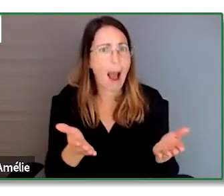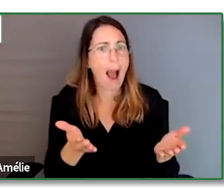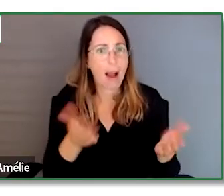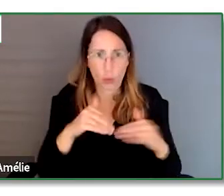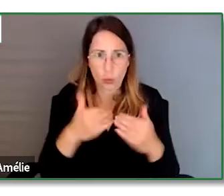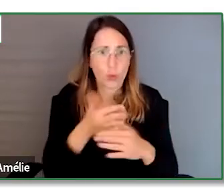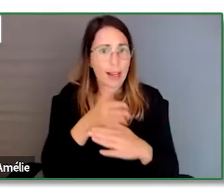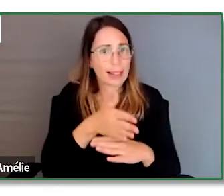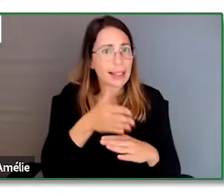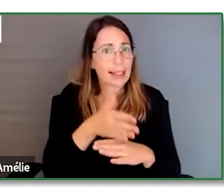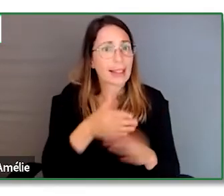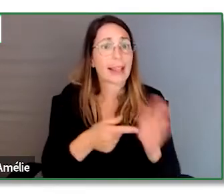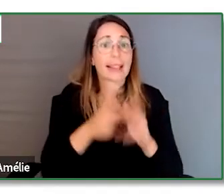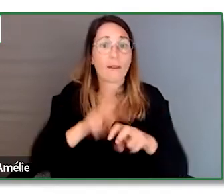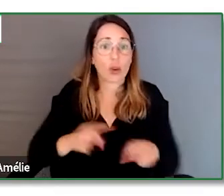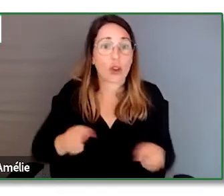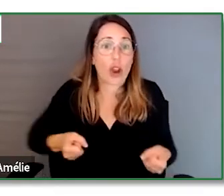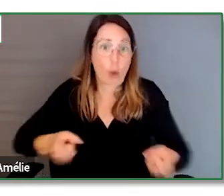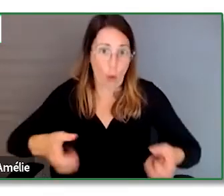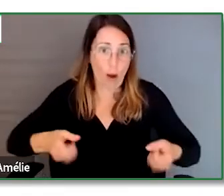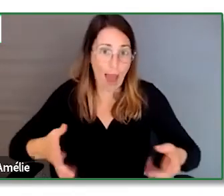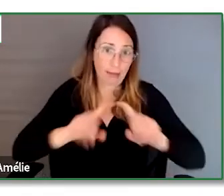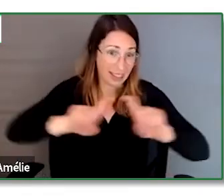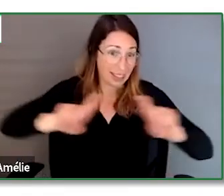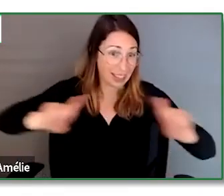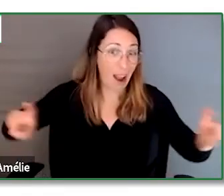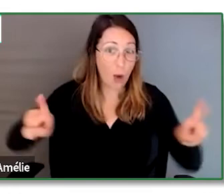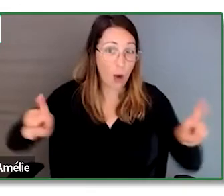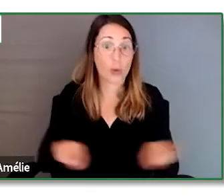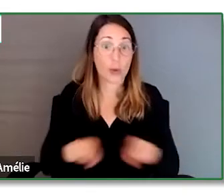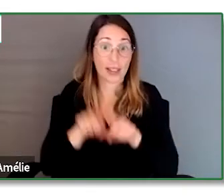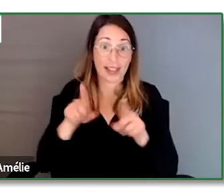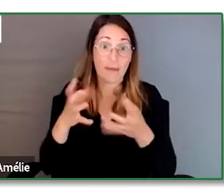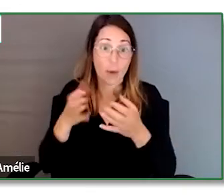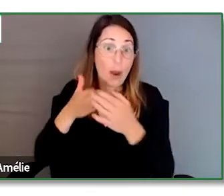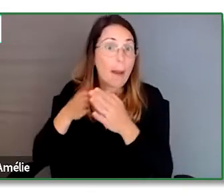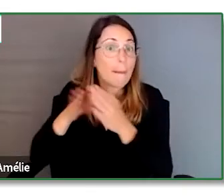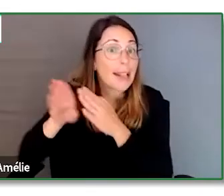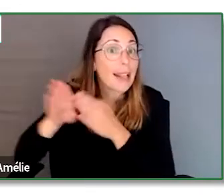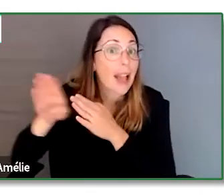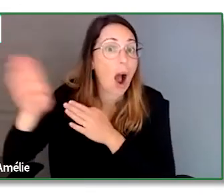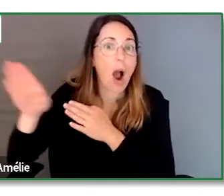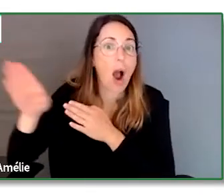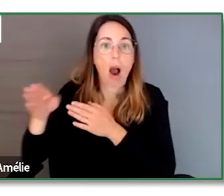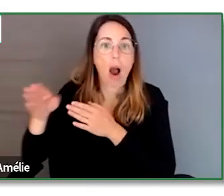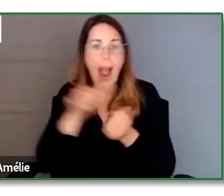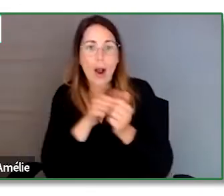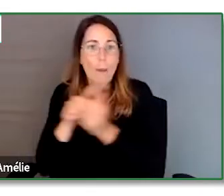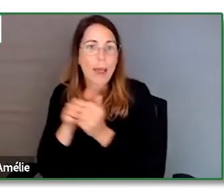etc. Et nous améliorons également l'accommodement sur des routes pour que tout soit